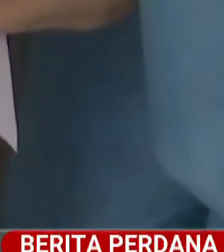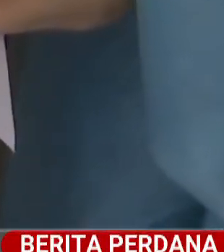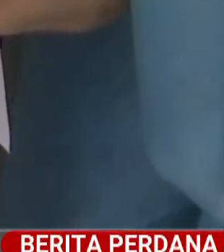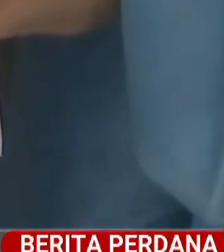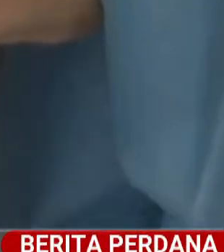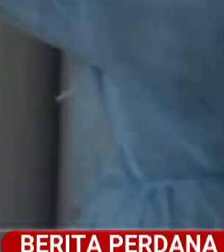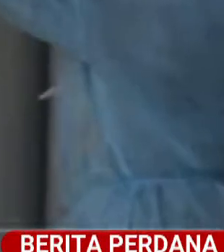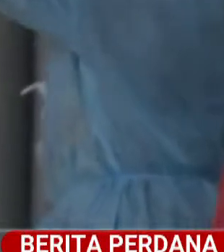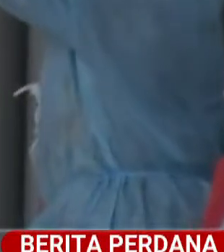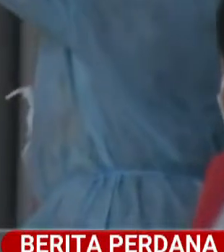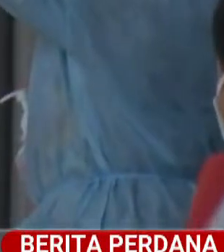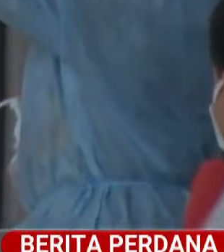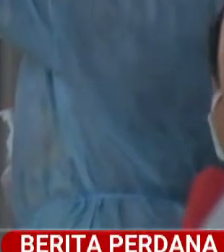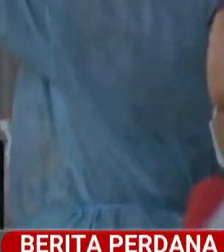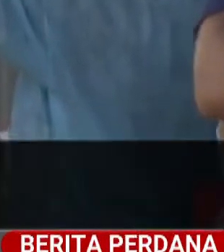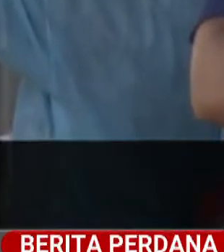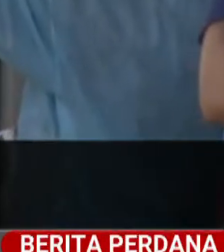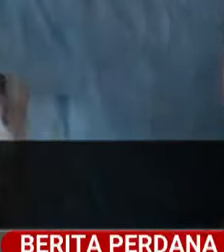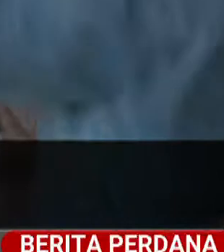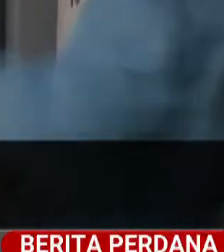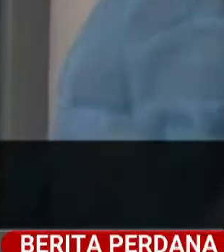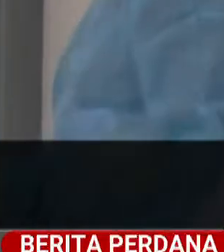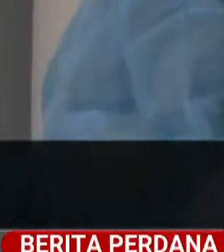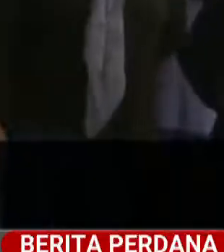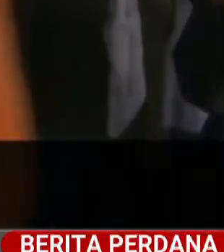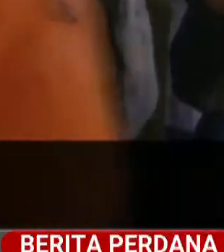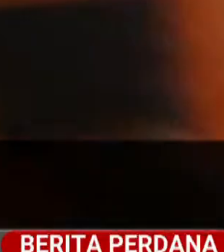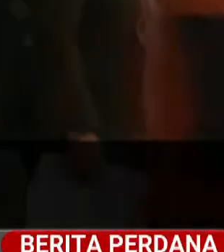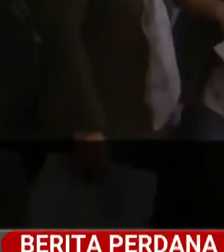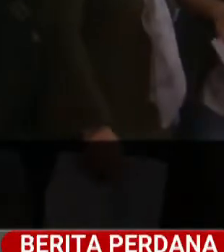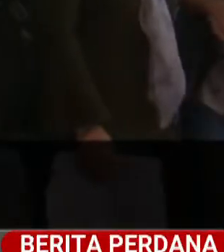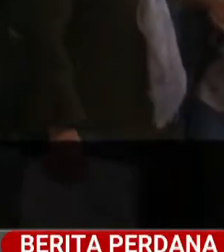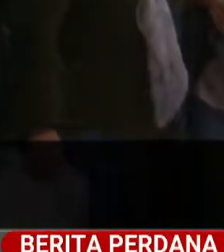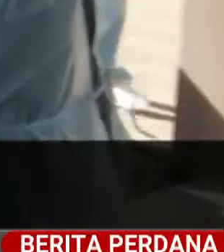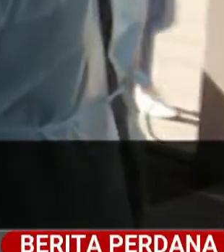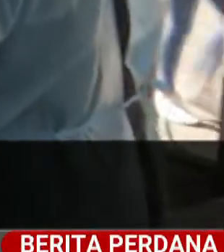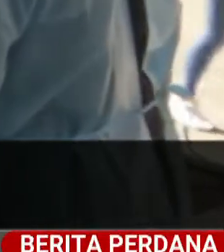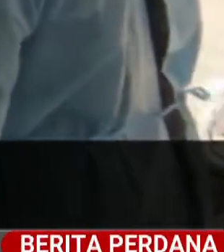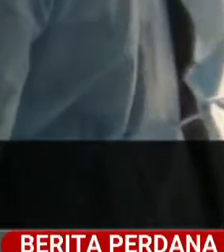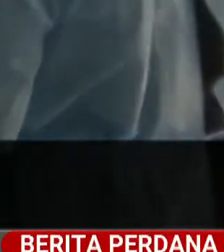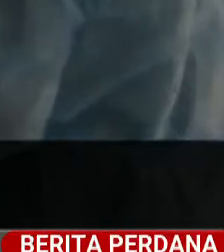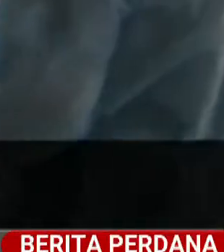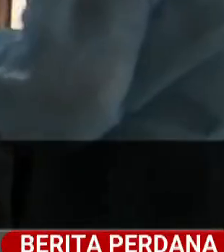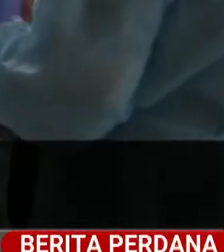Tindakan segera dan persiapan rapi Kementerian Kesihatan tingkatkan bilangan pesakit yang pulih sepenuhnya.